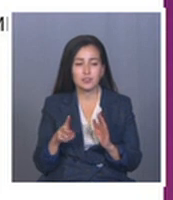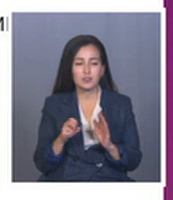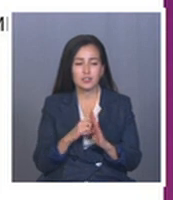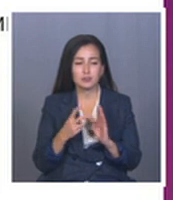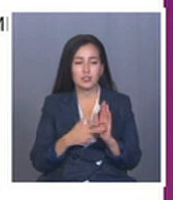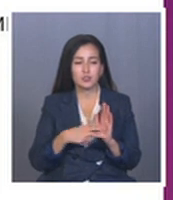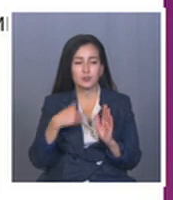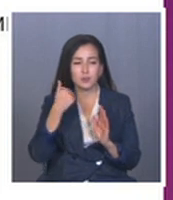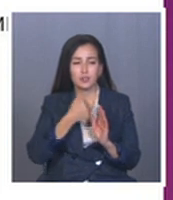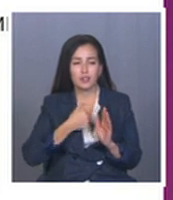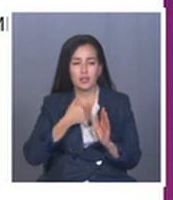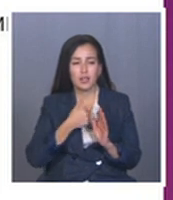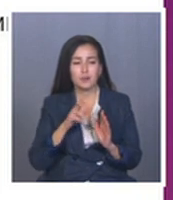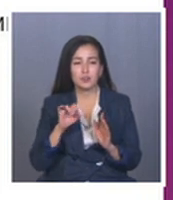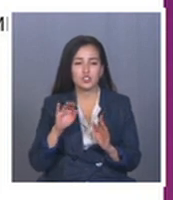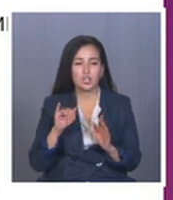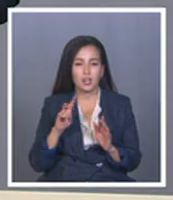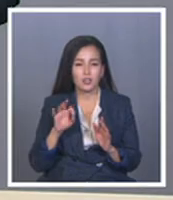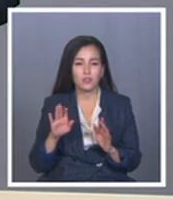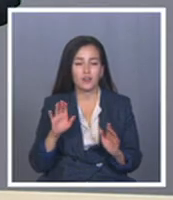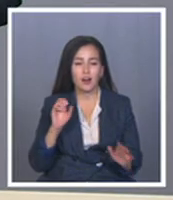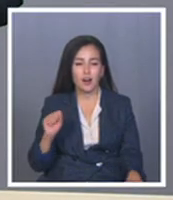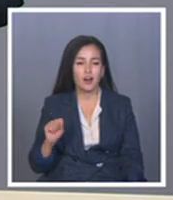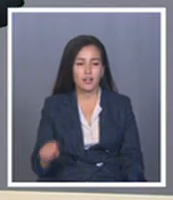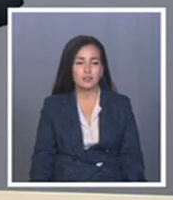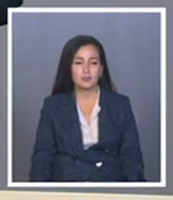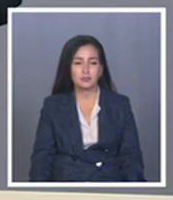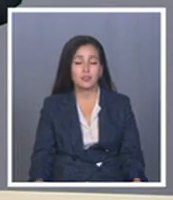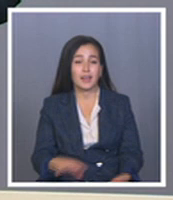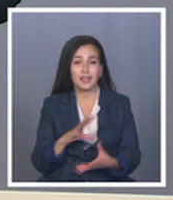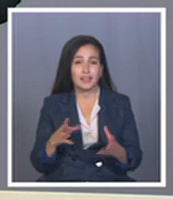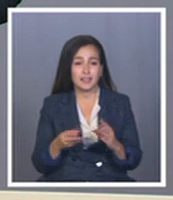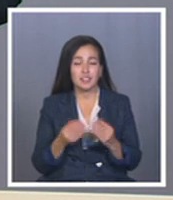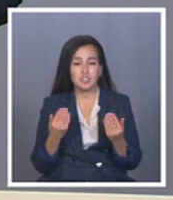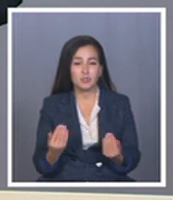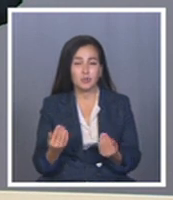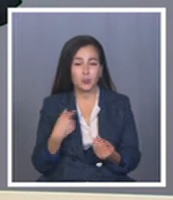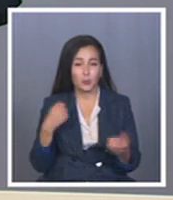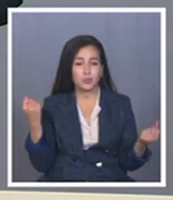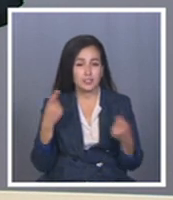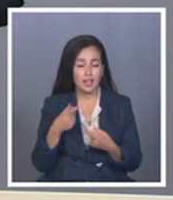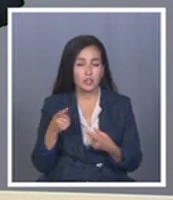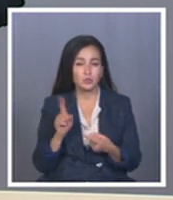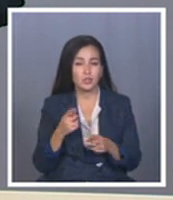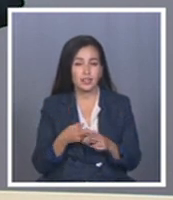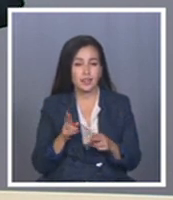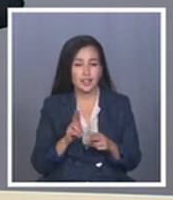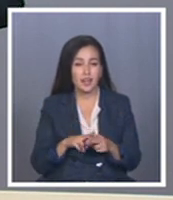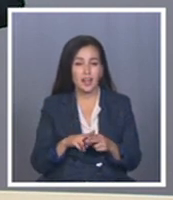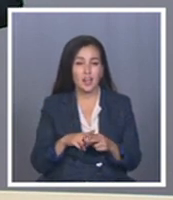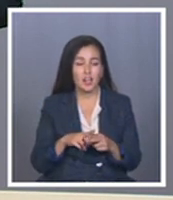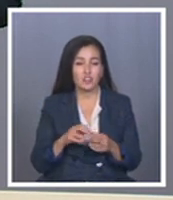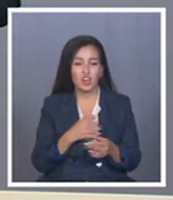2018 года. Бижанов А. Итак, ребята, сегодня мы узнали, что такое деловые